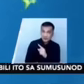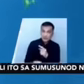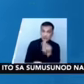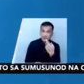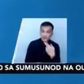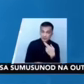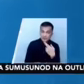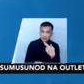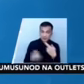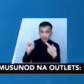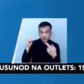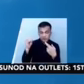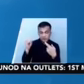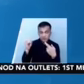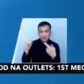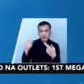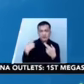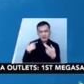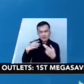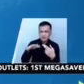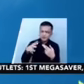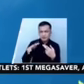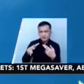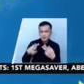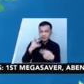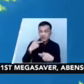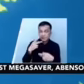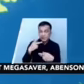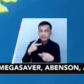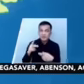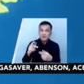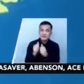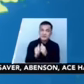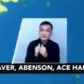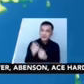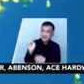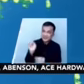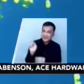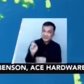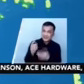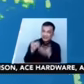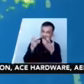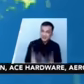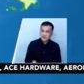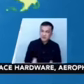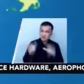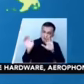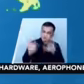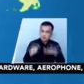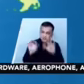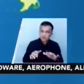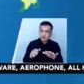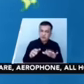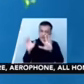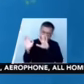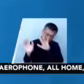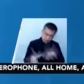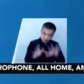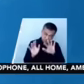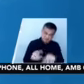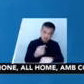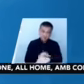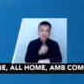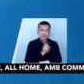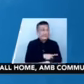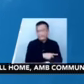kulay orange, meron pa nga medyo kulay pink, no? Ibig sabihin po niyan, yan po ay heavy to intense o kaya naman po torrential. Mga matitindi at